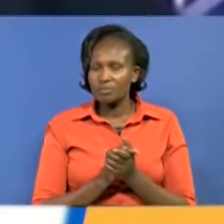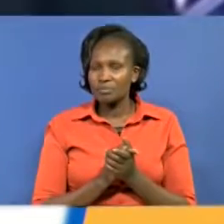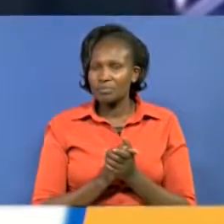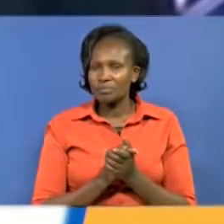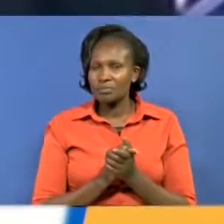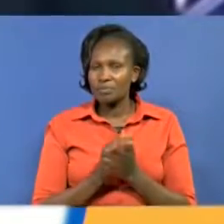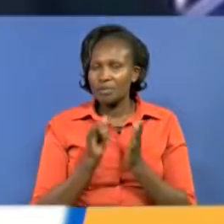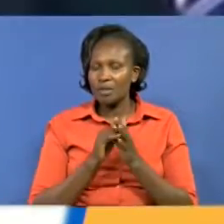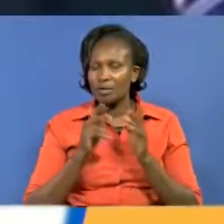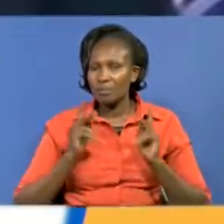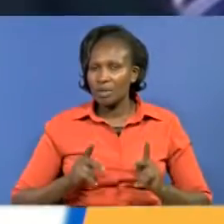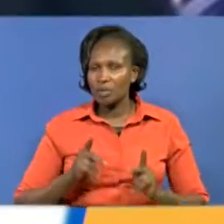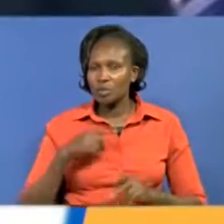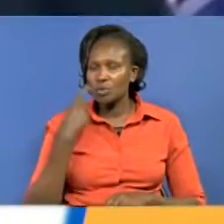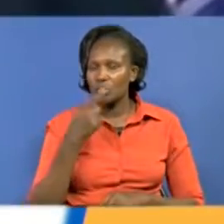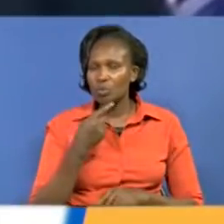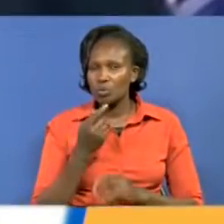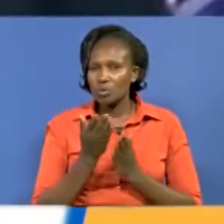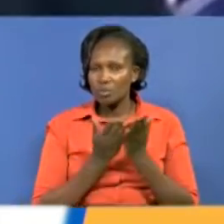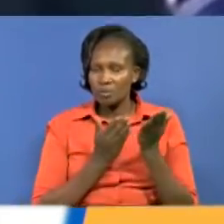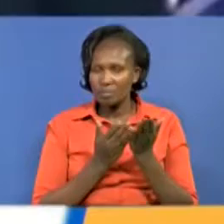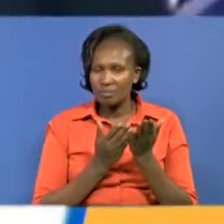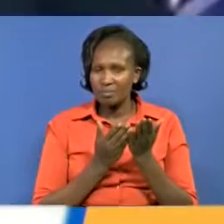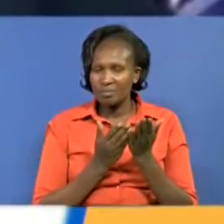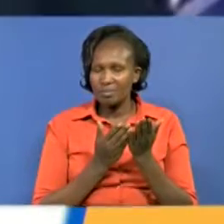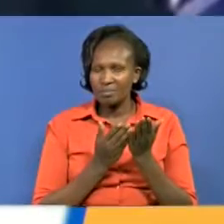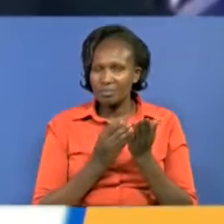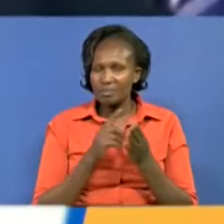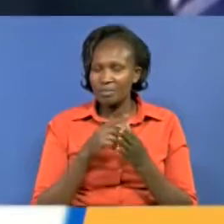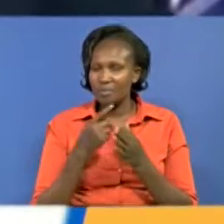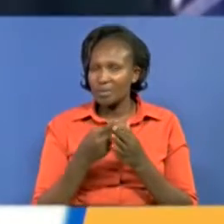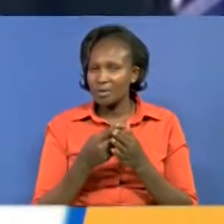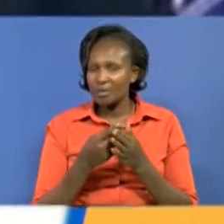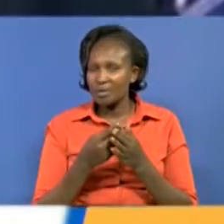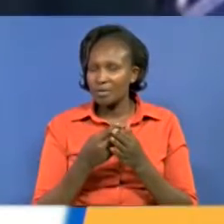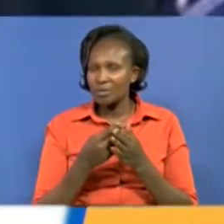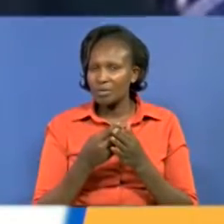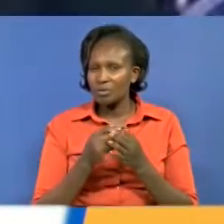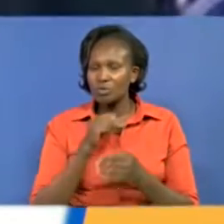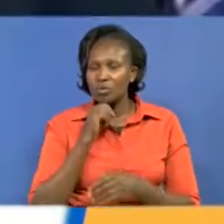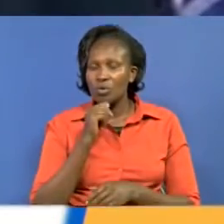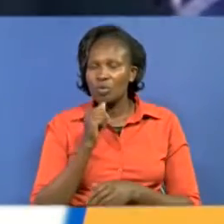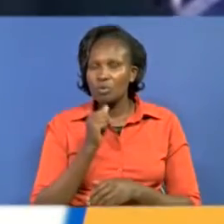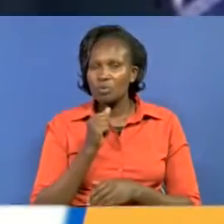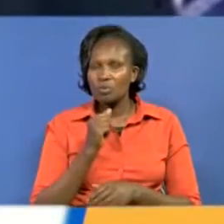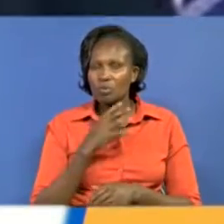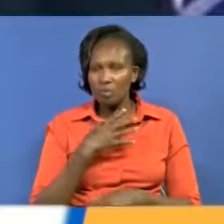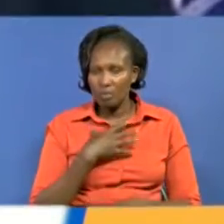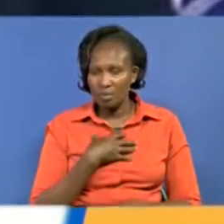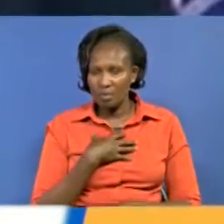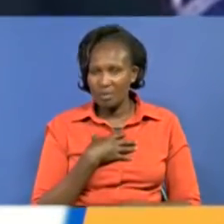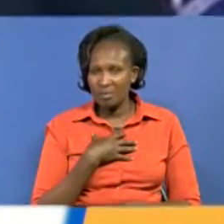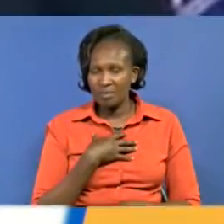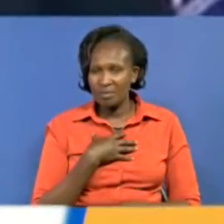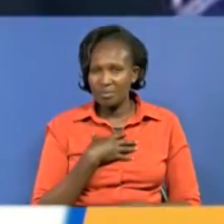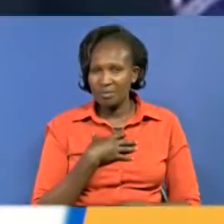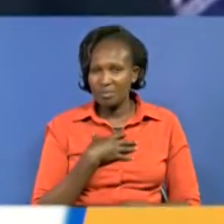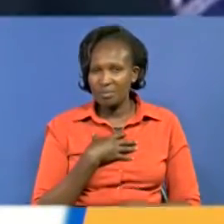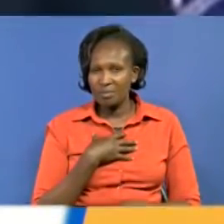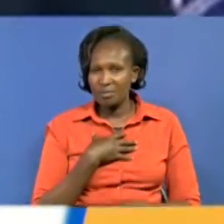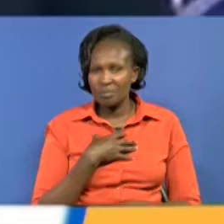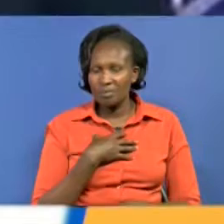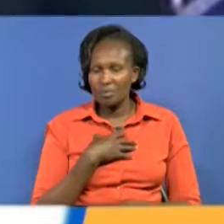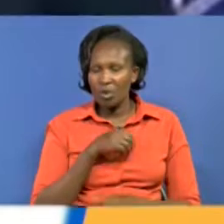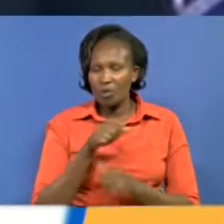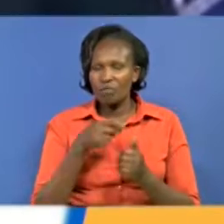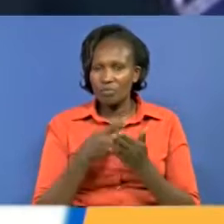that person who is signed, and then if they do not honor the conditions of that